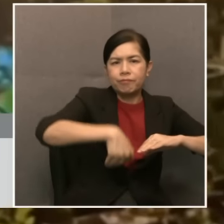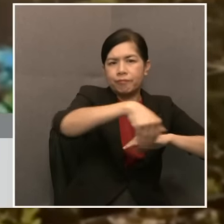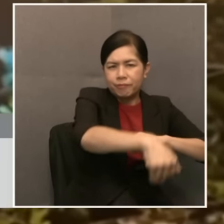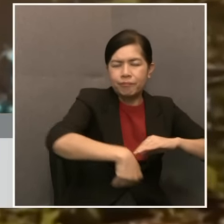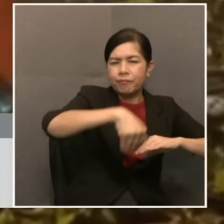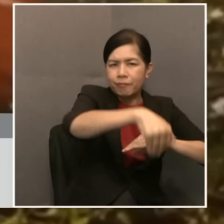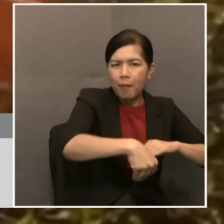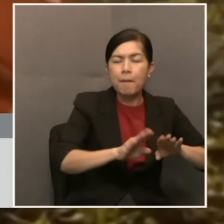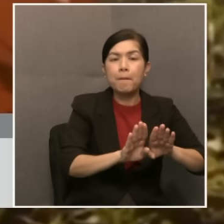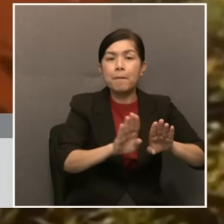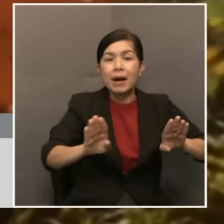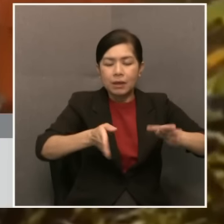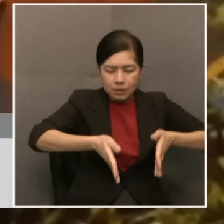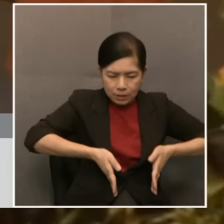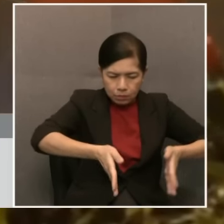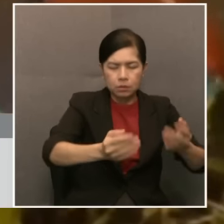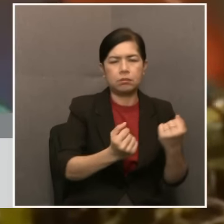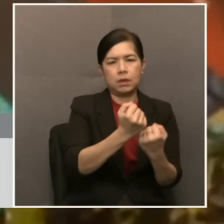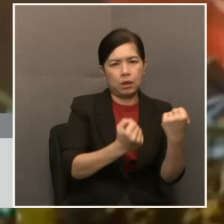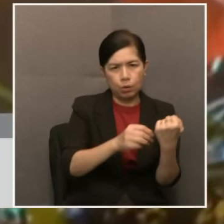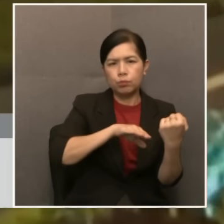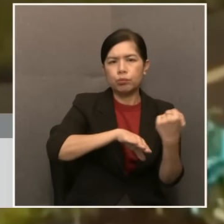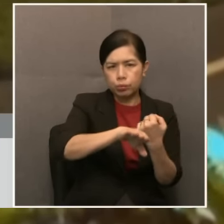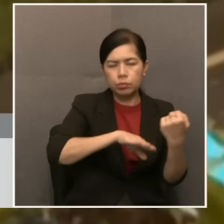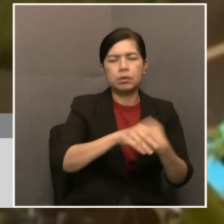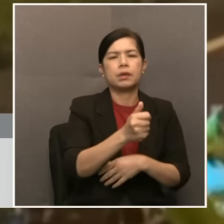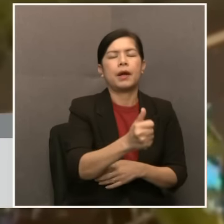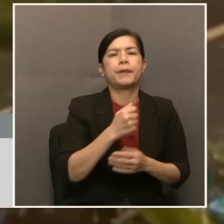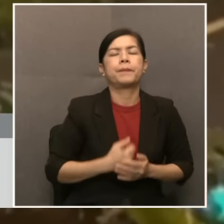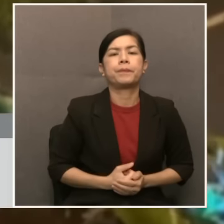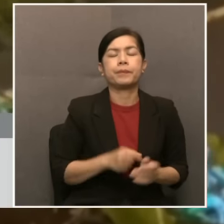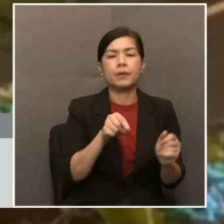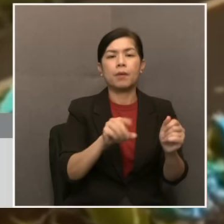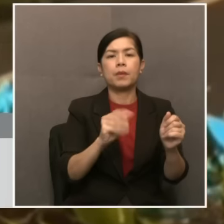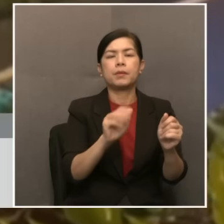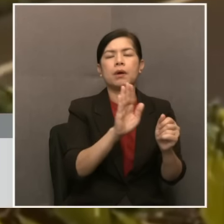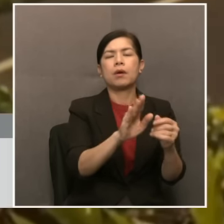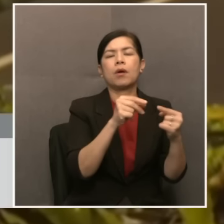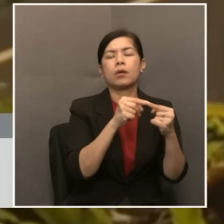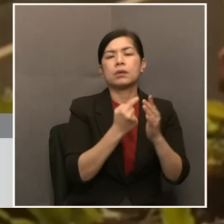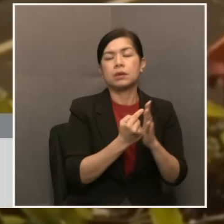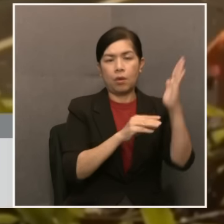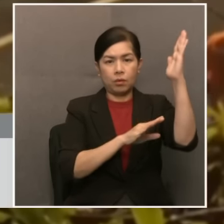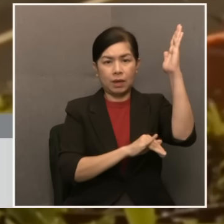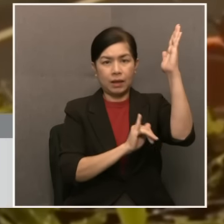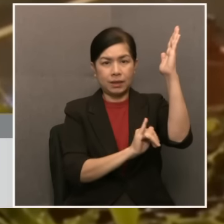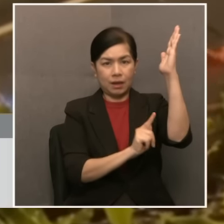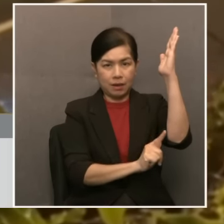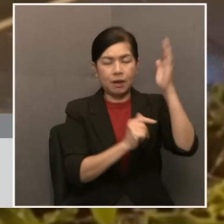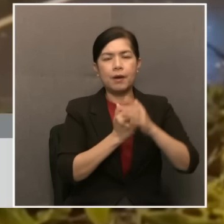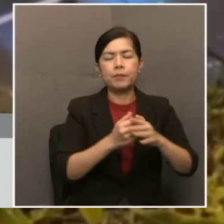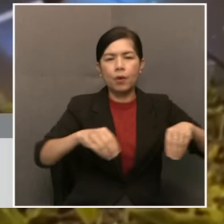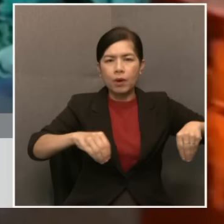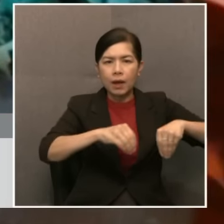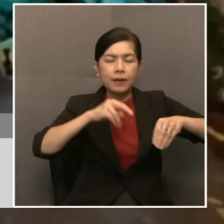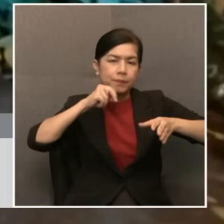านได้ตามปกตินะคะส่วนเขตเทศบาลนครยะลาตำบลสะเตงอำเภอเมืองยะลาซึ่งอยู่ติดกับแม่น้